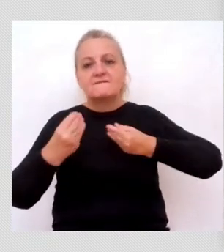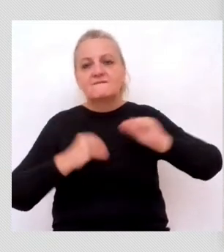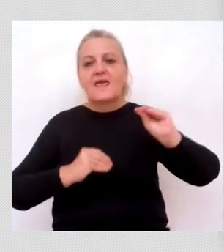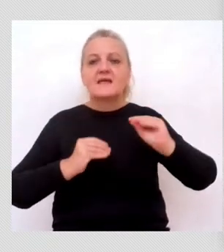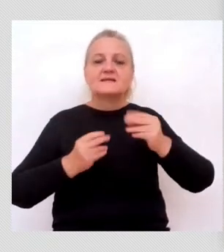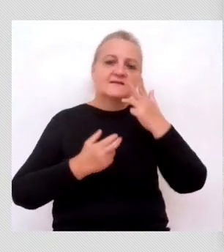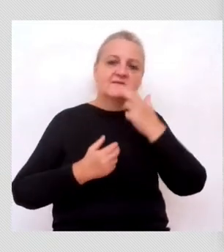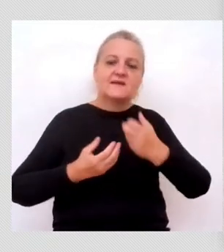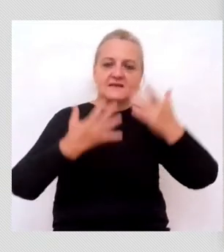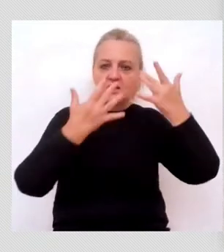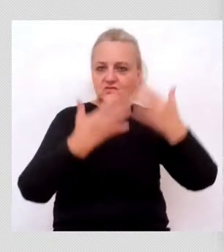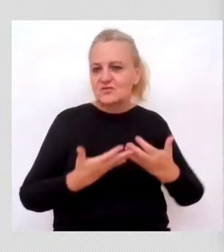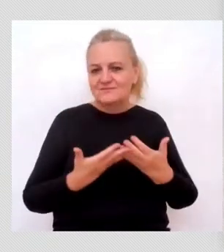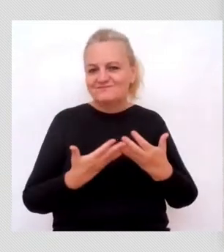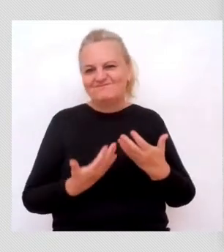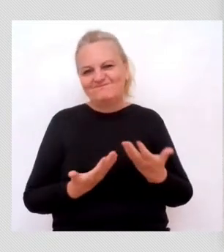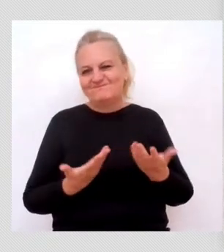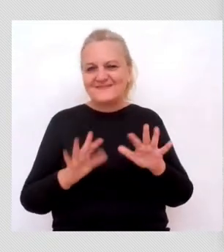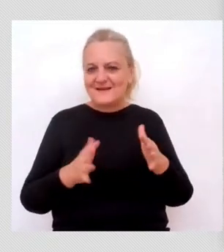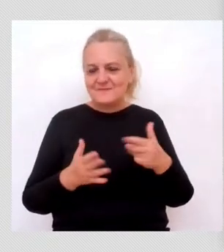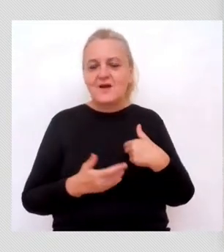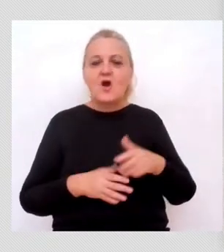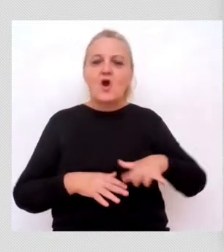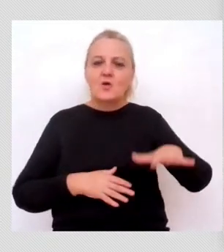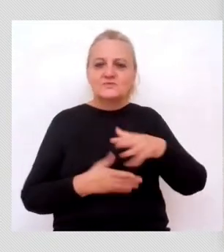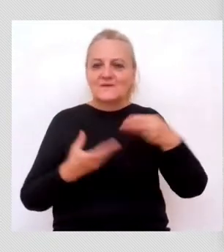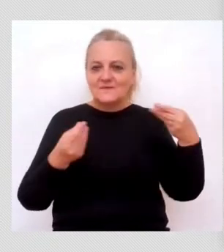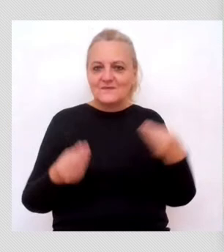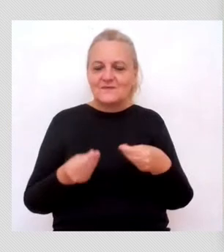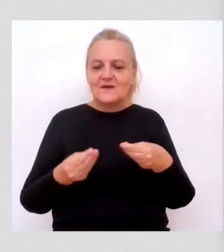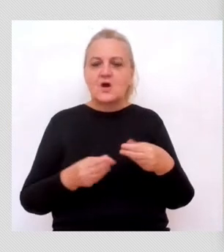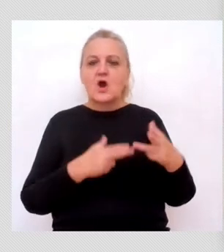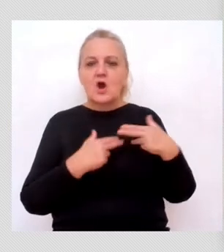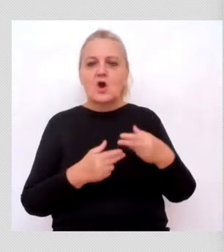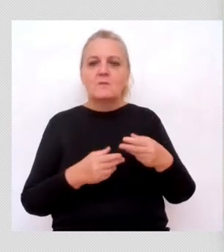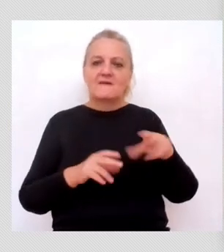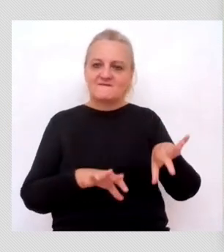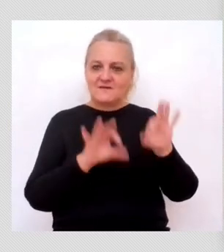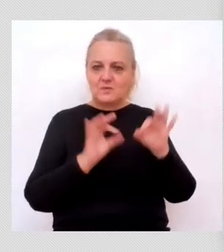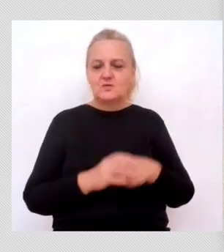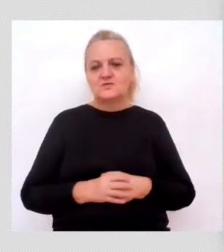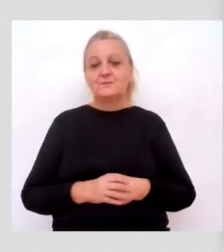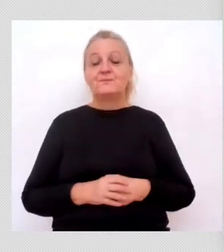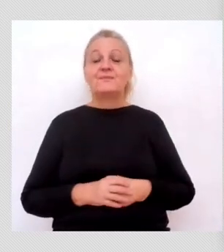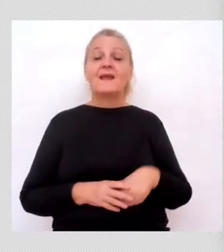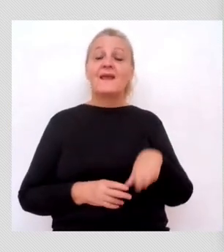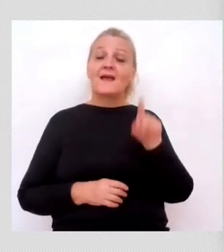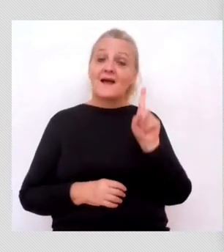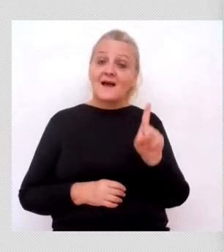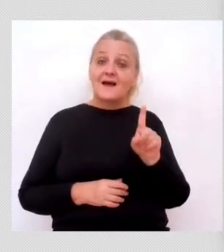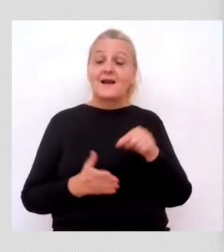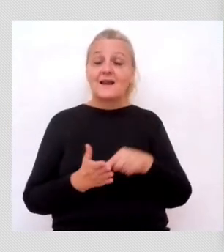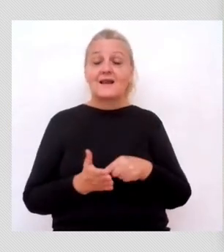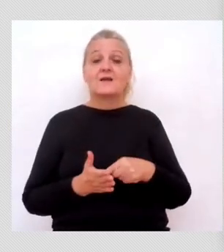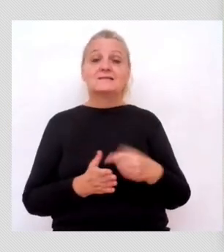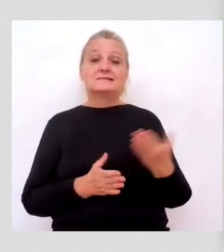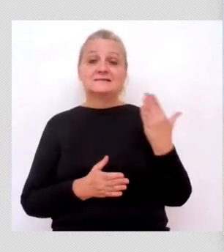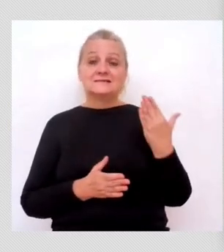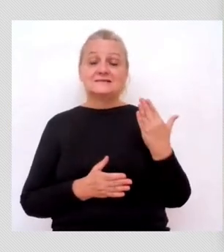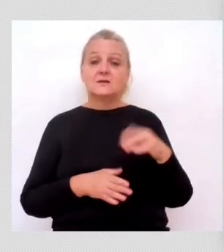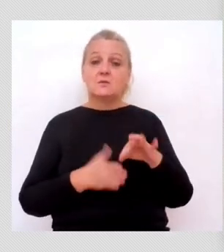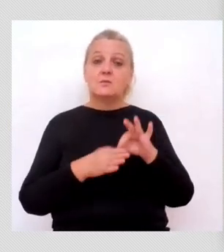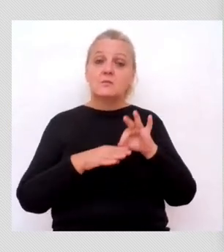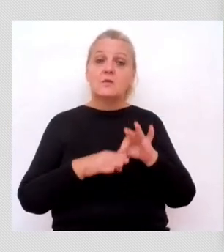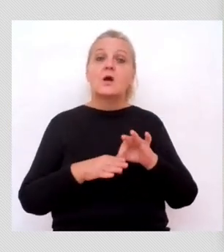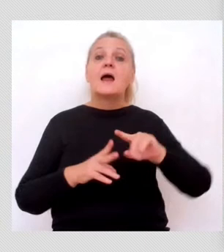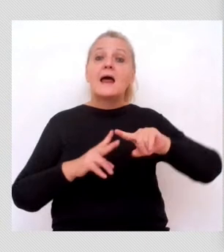rozliczalność w obszarze finansowania komitetów wyborczych. Chociaż jakby ostatnie wprowadzenie rejestru